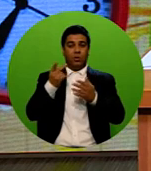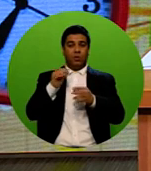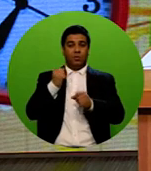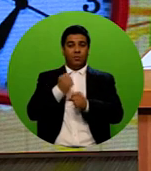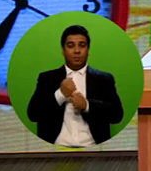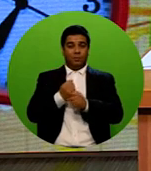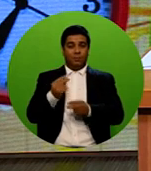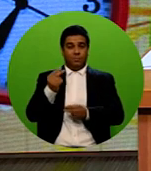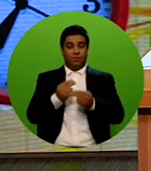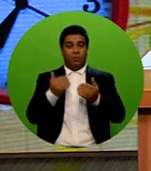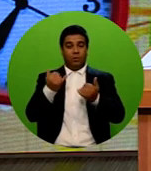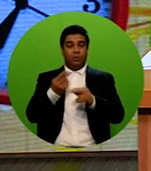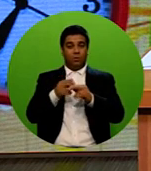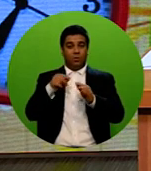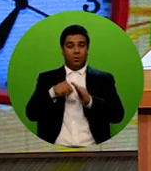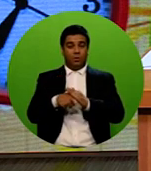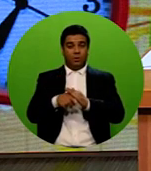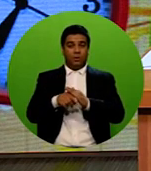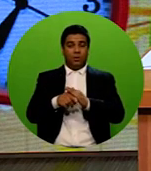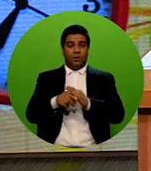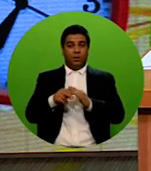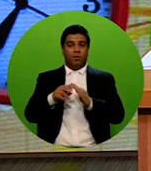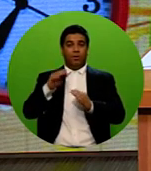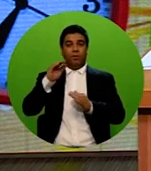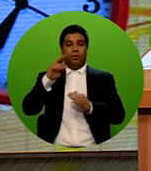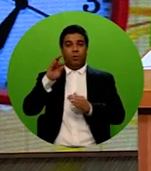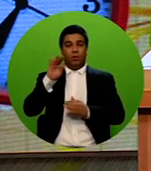chiqishi uchun endi buni flomasterda